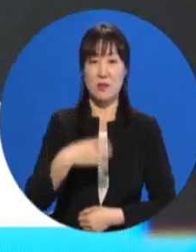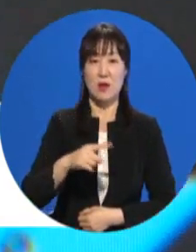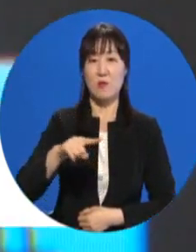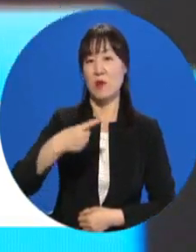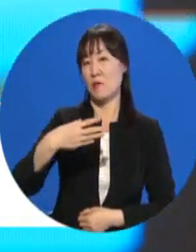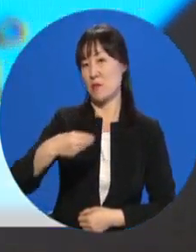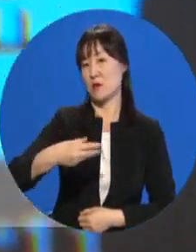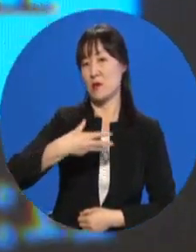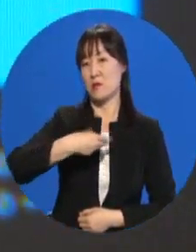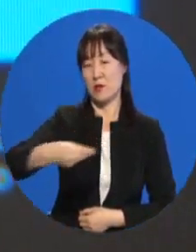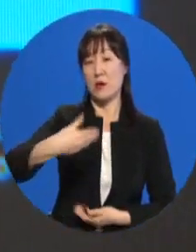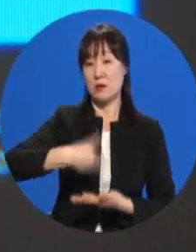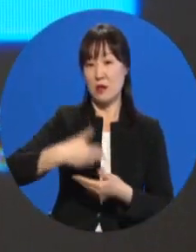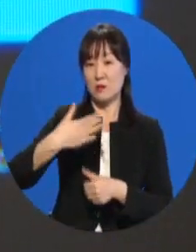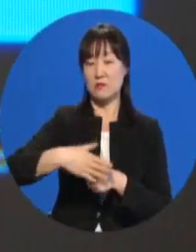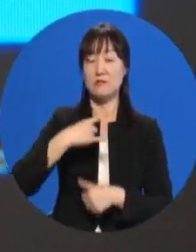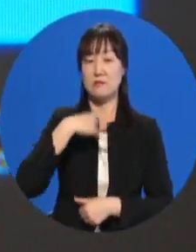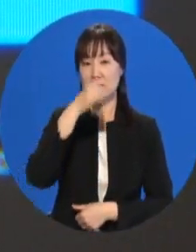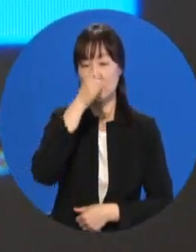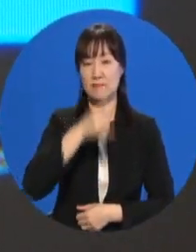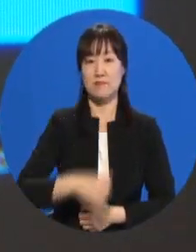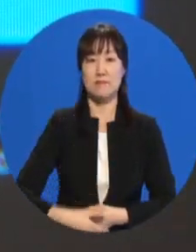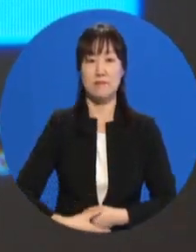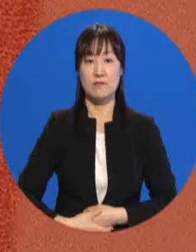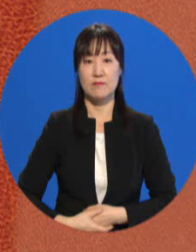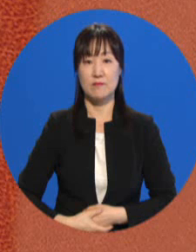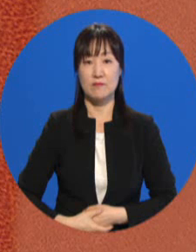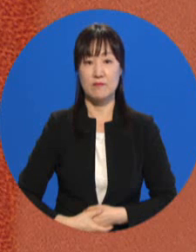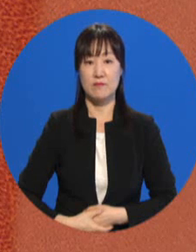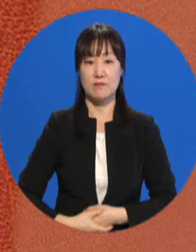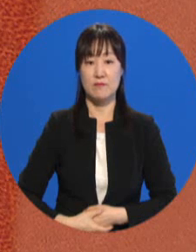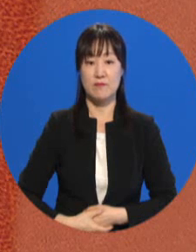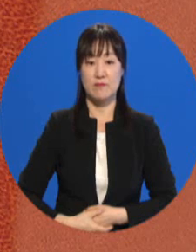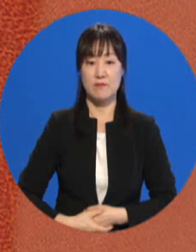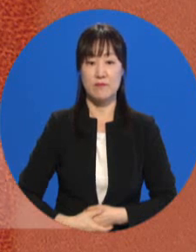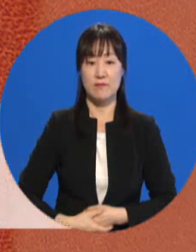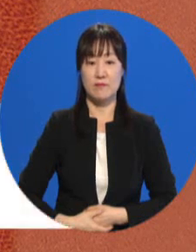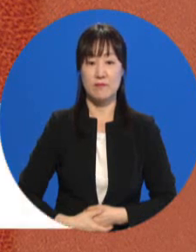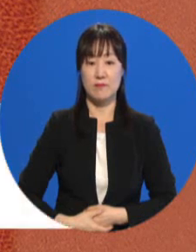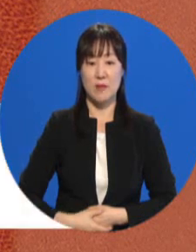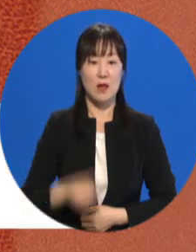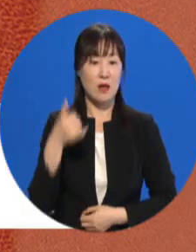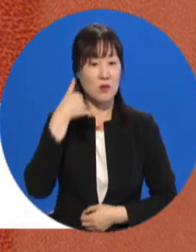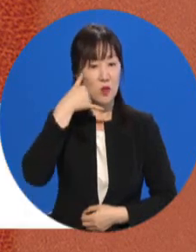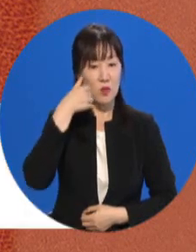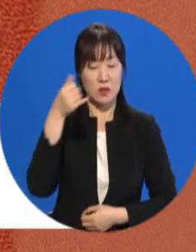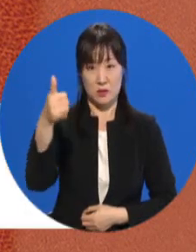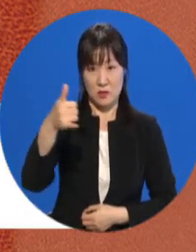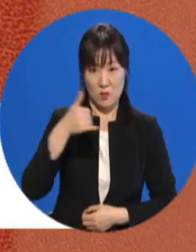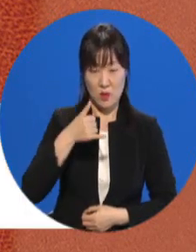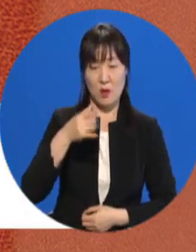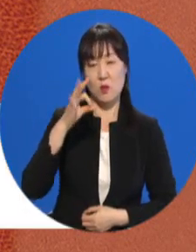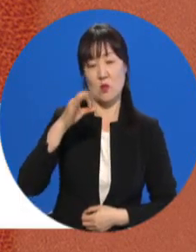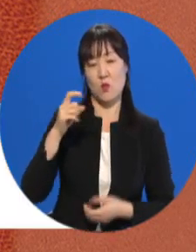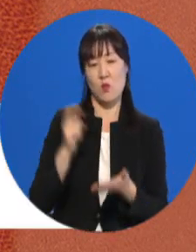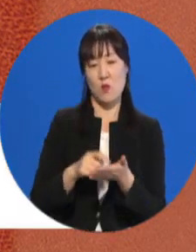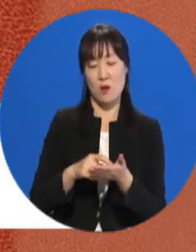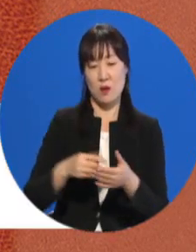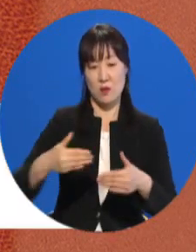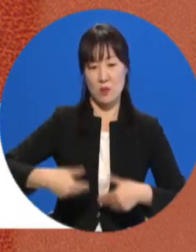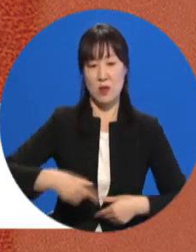원을 빌려달라는 요구까지 받았다고 털어놨습니다. 핸드폰으로 개인적으로 전화 와가지고 필요하다